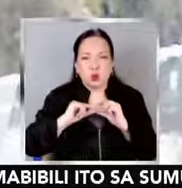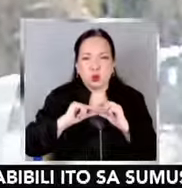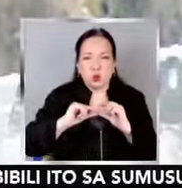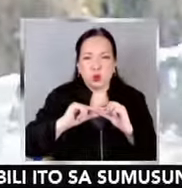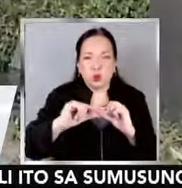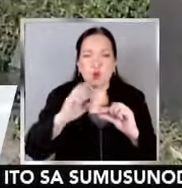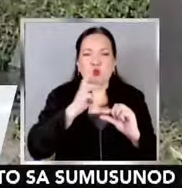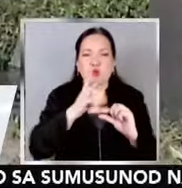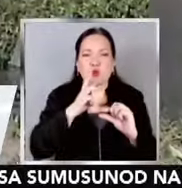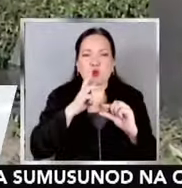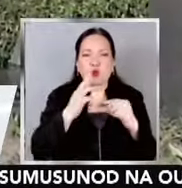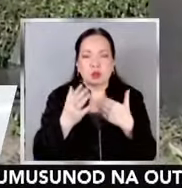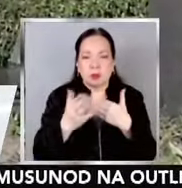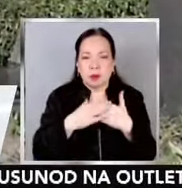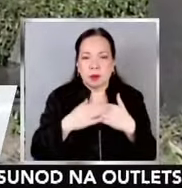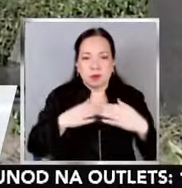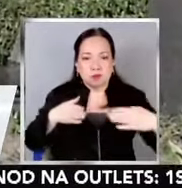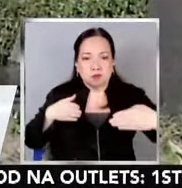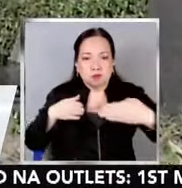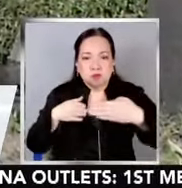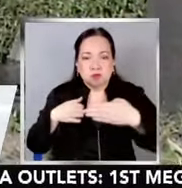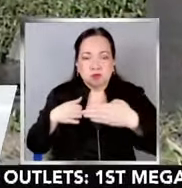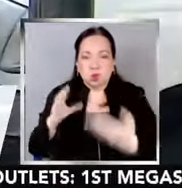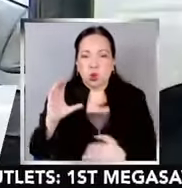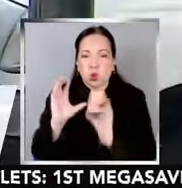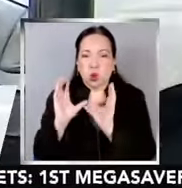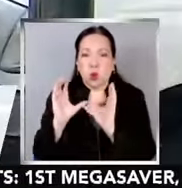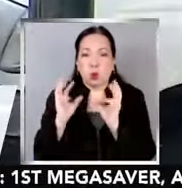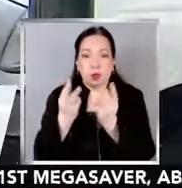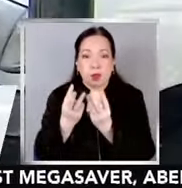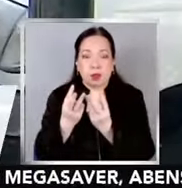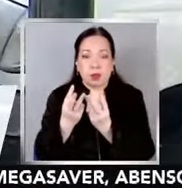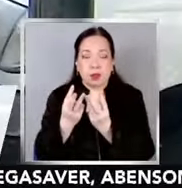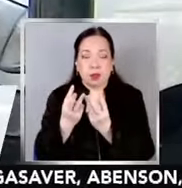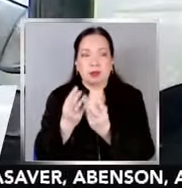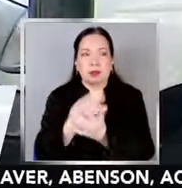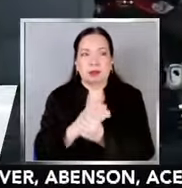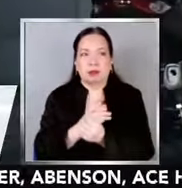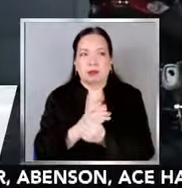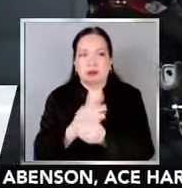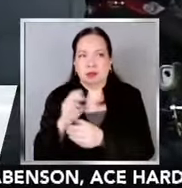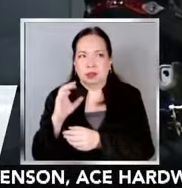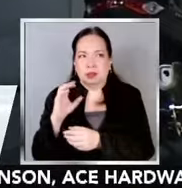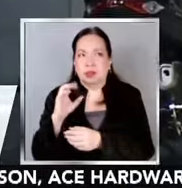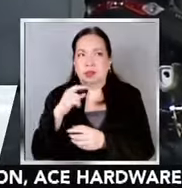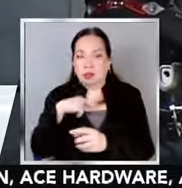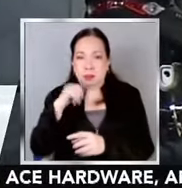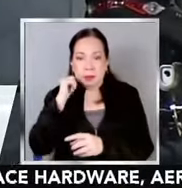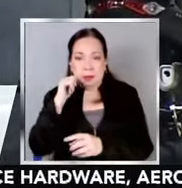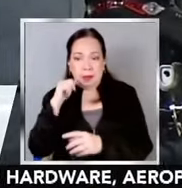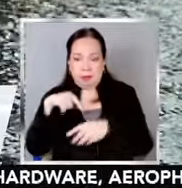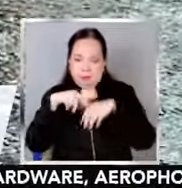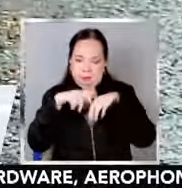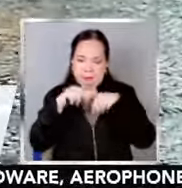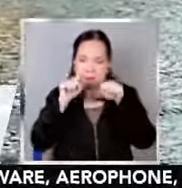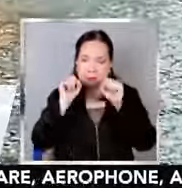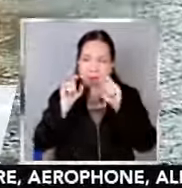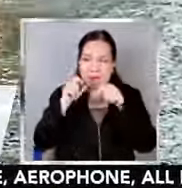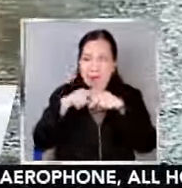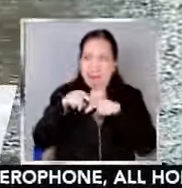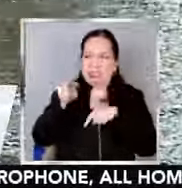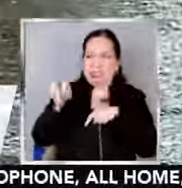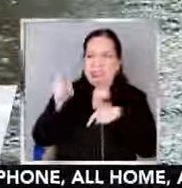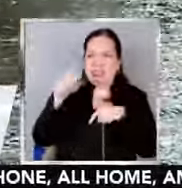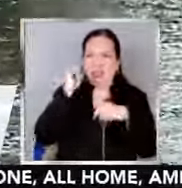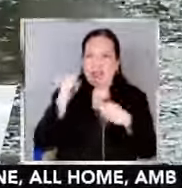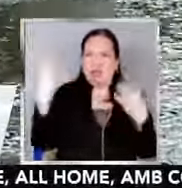Samsung Street, sa Barangay Commonwealth, Quezon City. Saksi ang tindera ng kainan sa harap ng kalsada sa di anya mabilang